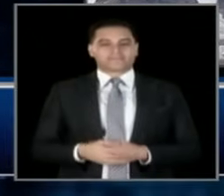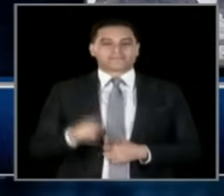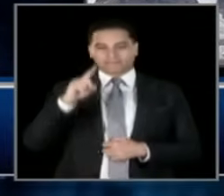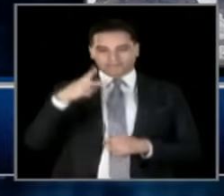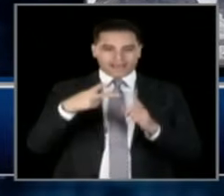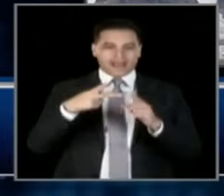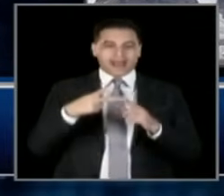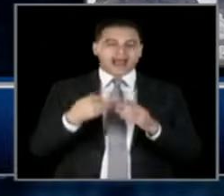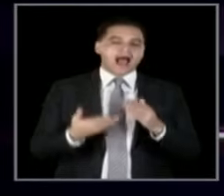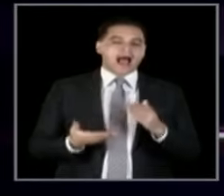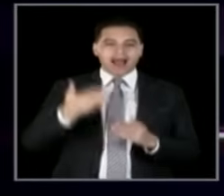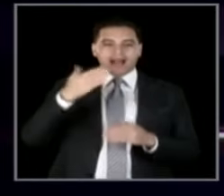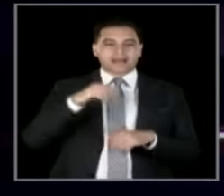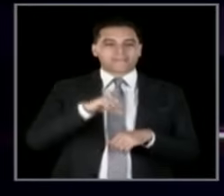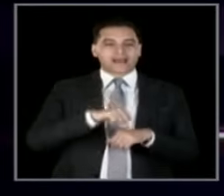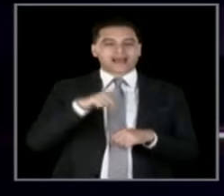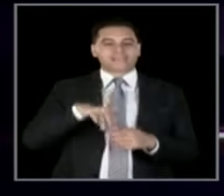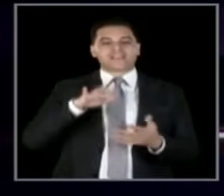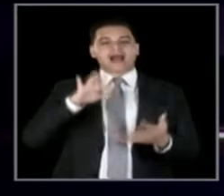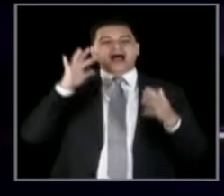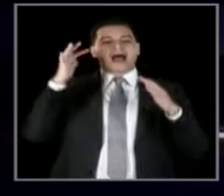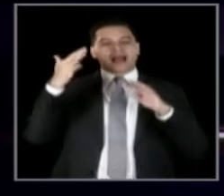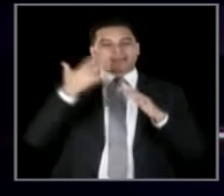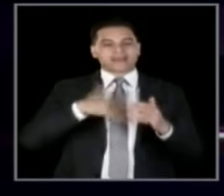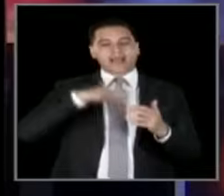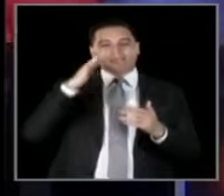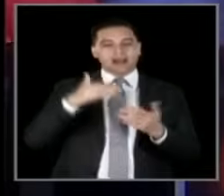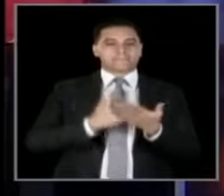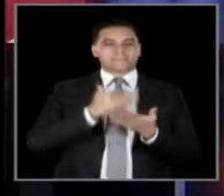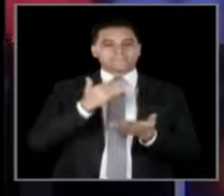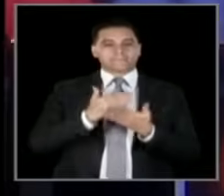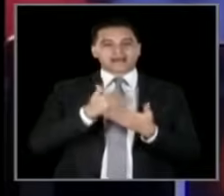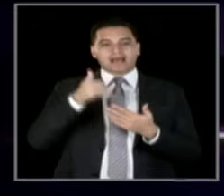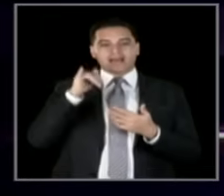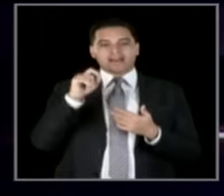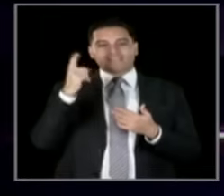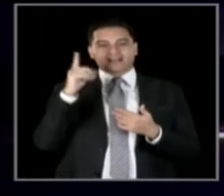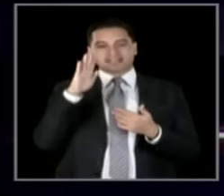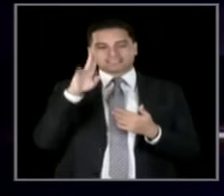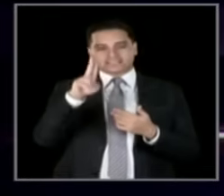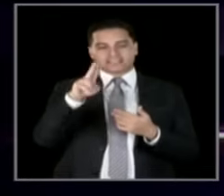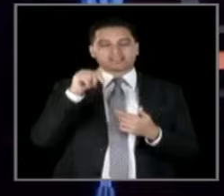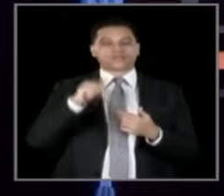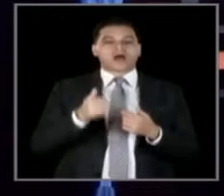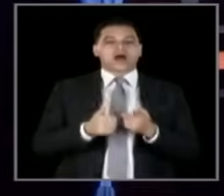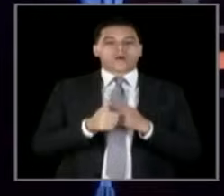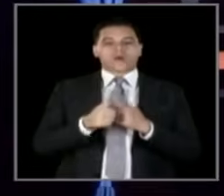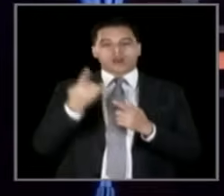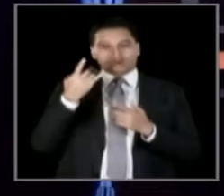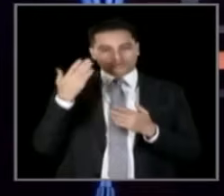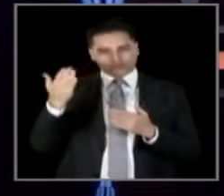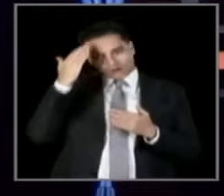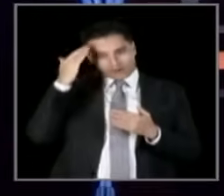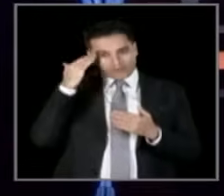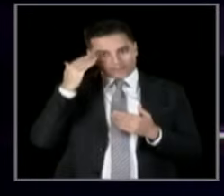تاني أعلى قمة في العالم بعد إيه؟ جبال إيفرست. أول 10 نقط لمدرسة